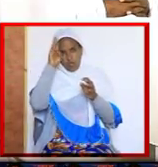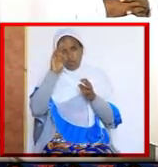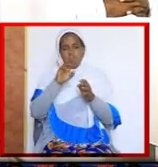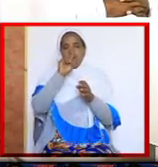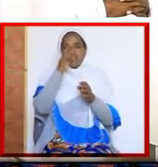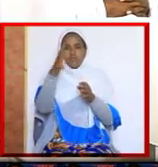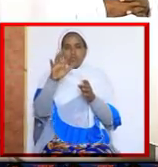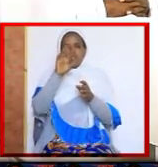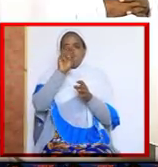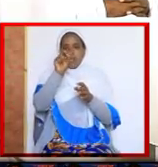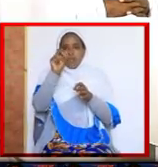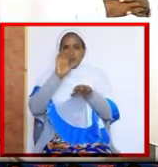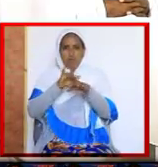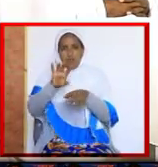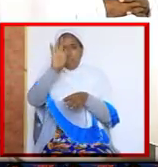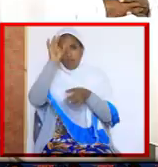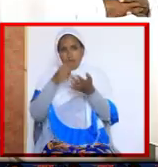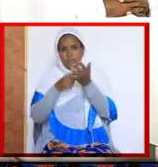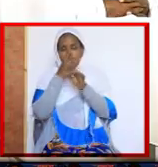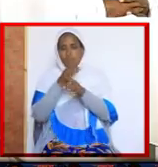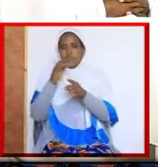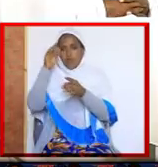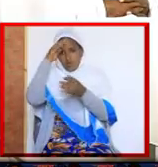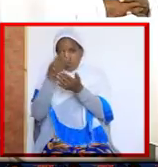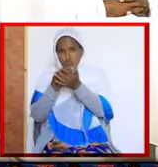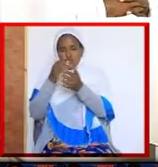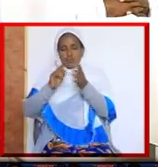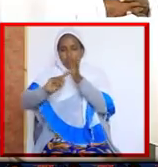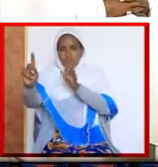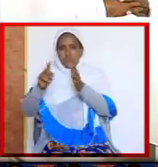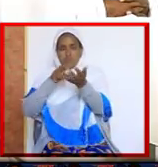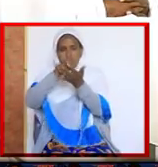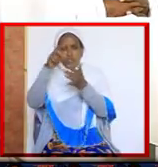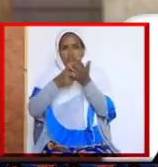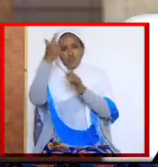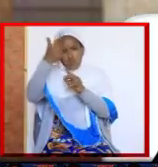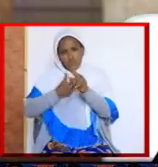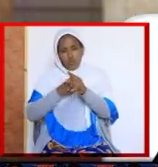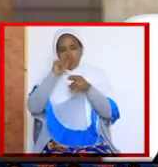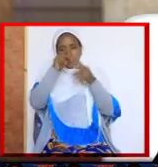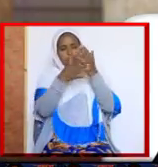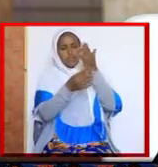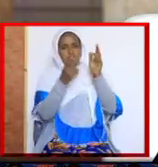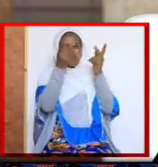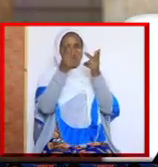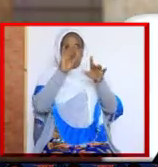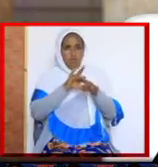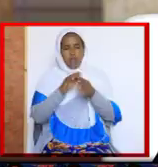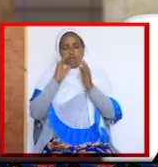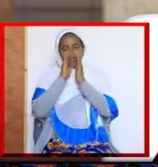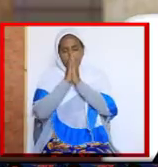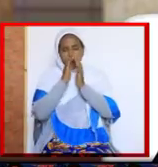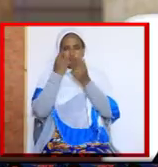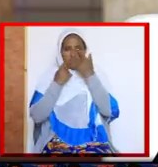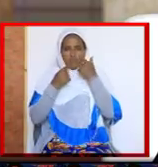ከአቤሴሎም በሸሸ ጊዜ 3 ወር እያለቀሰ በደብረ ዘይት ነው የቆየውና በዘመነ ዳዊት ትመሰላለች ደብረ ዘይት